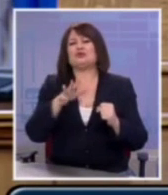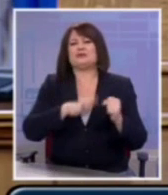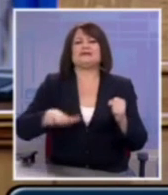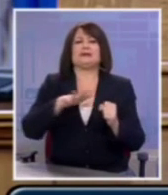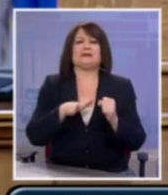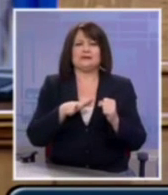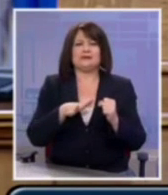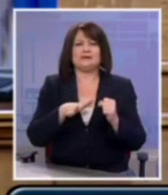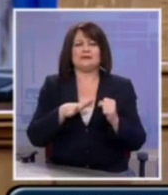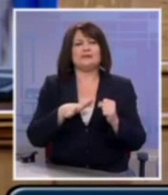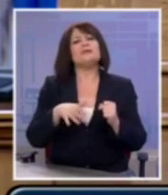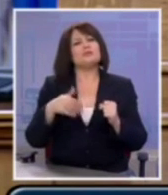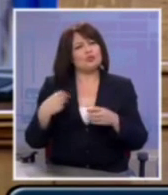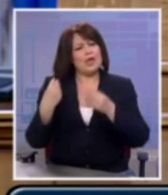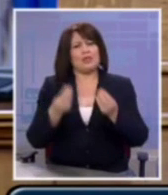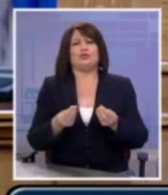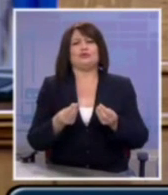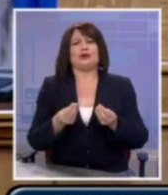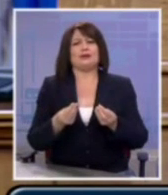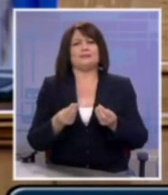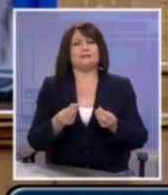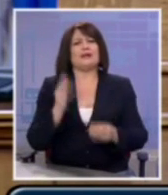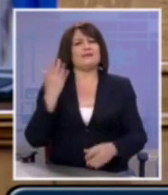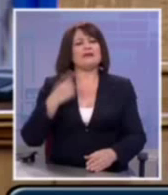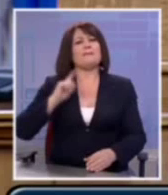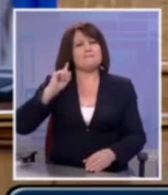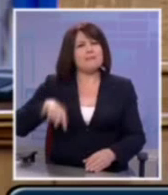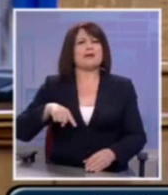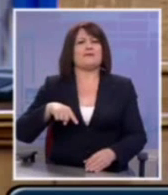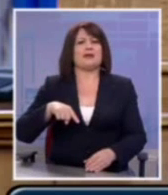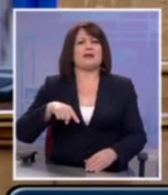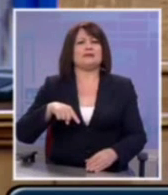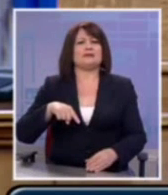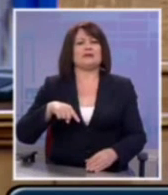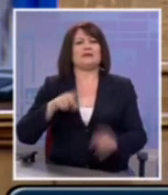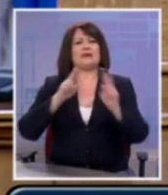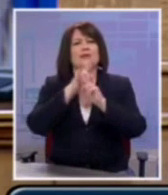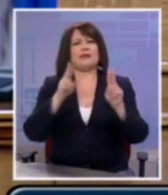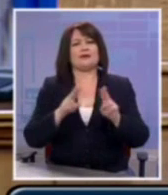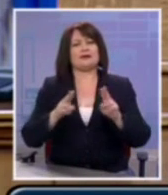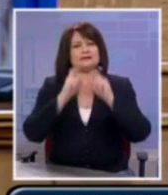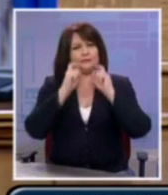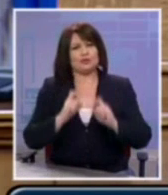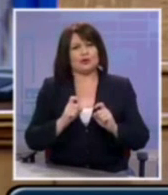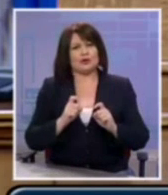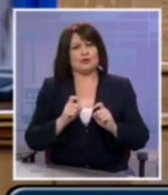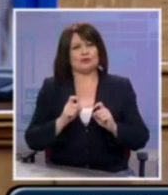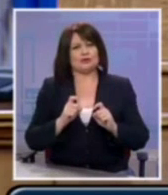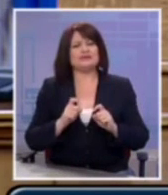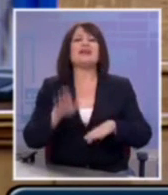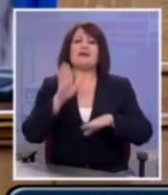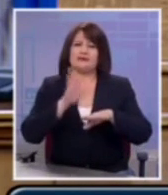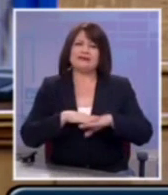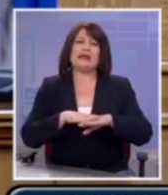τις οποίες τους επιφύλαξαν εκείνοι που παραβιάζοντας διεθνείς υποχρεώσεις συνέπραξαν